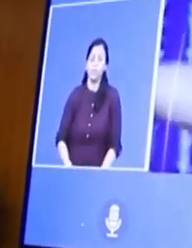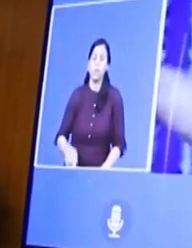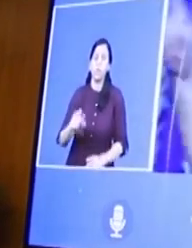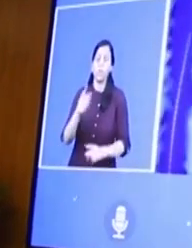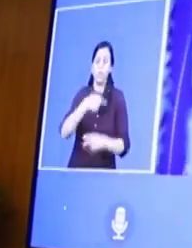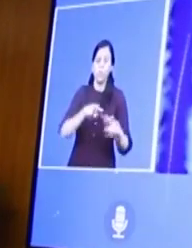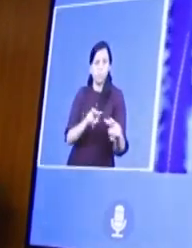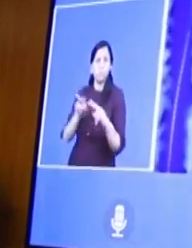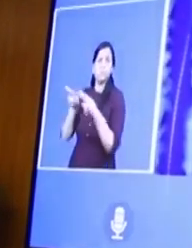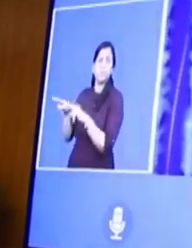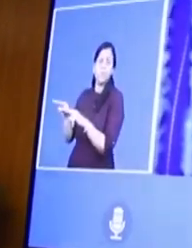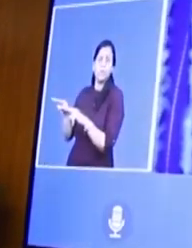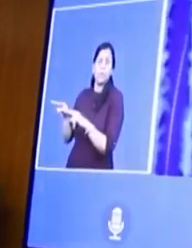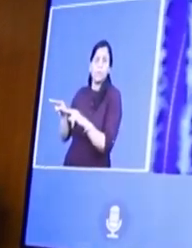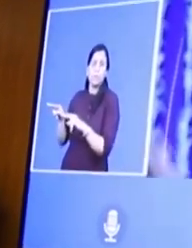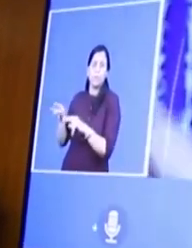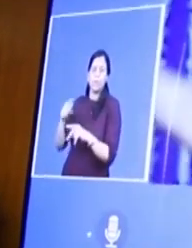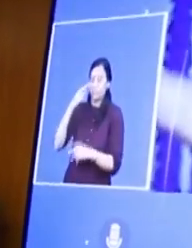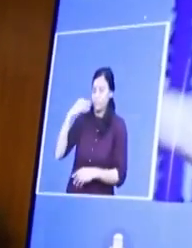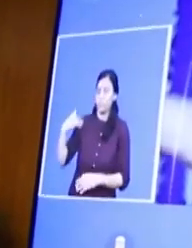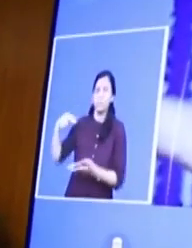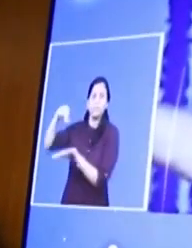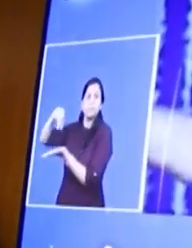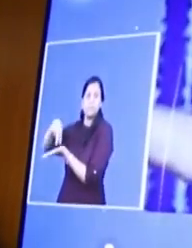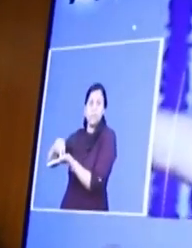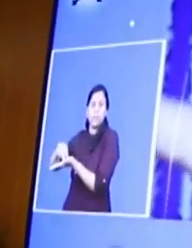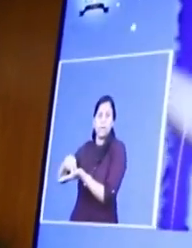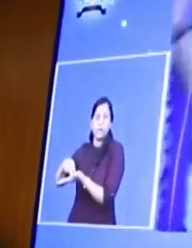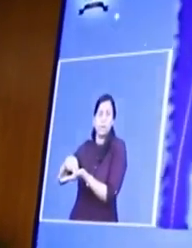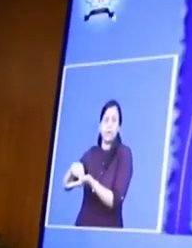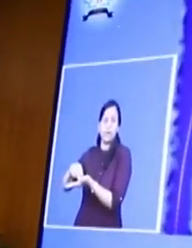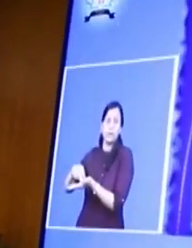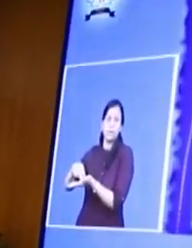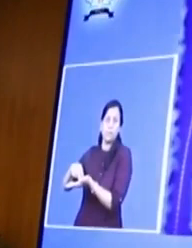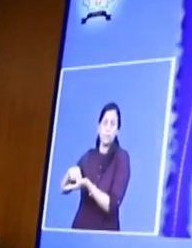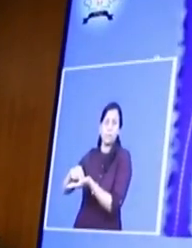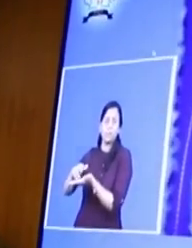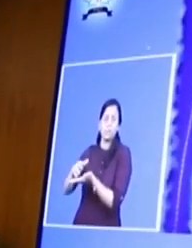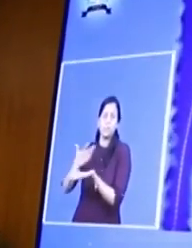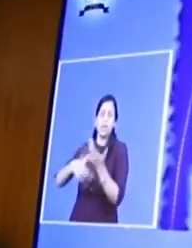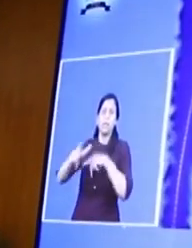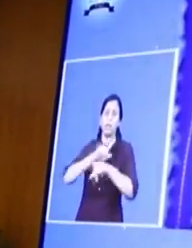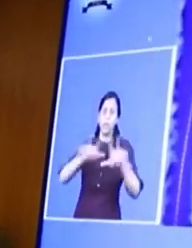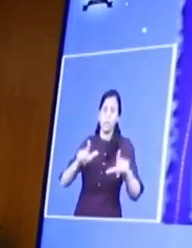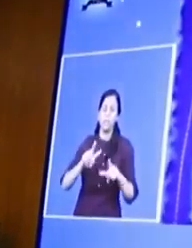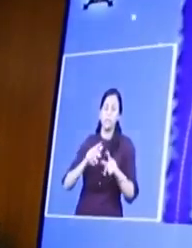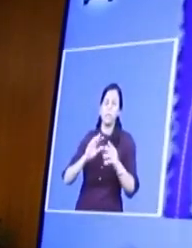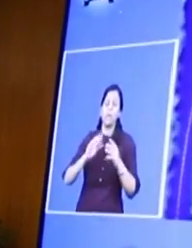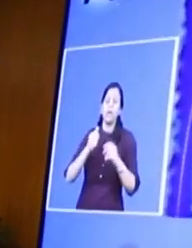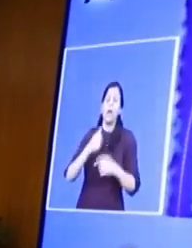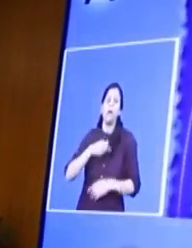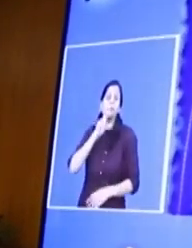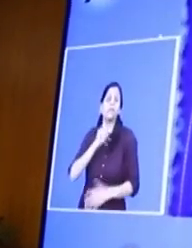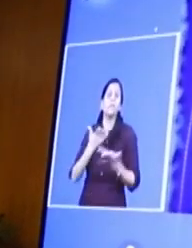आप यहां देख रहे हैं एक बहन जो सुन नहीं सकते, बोल